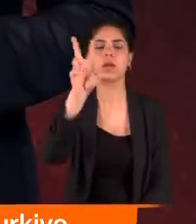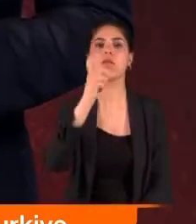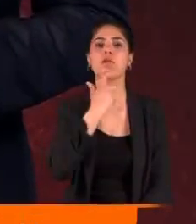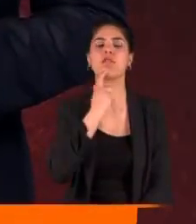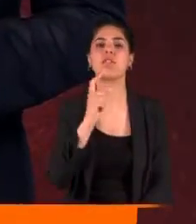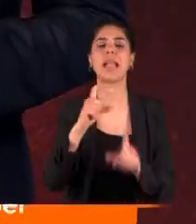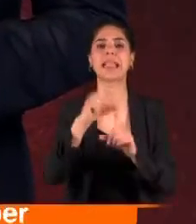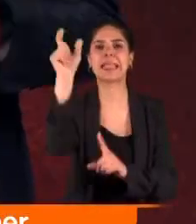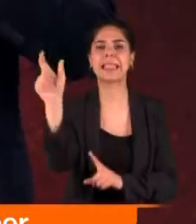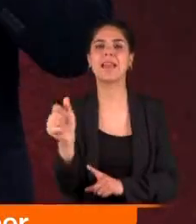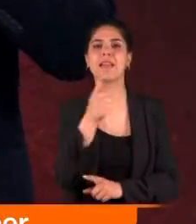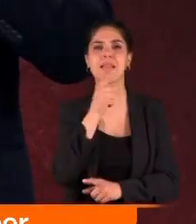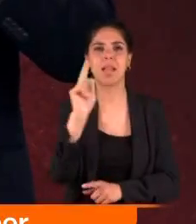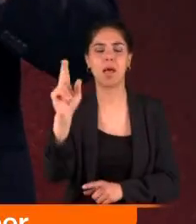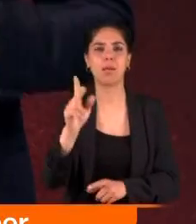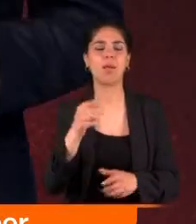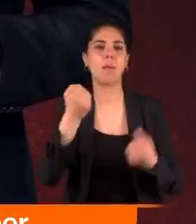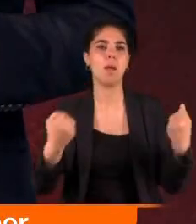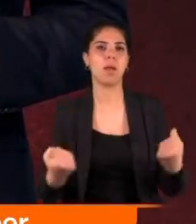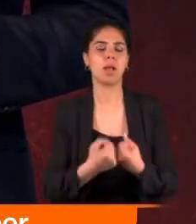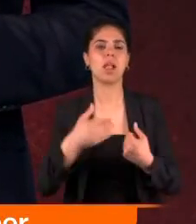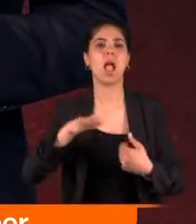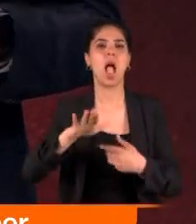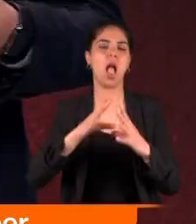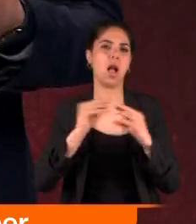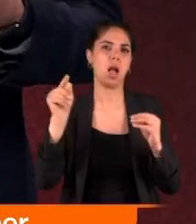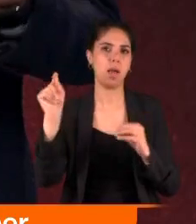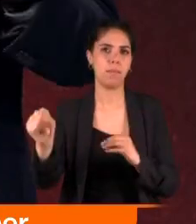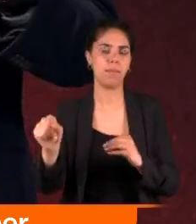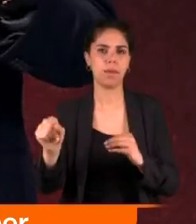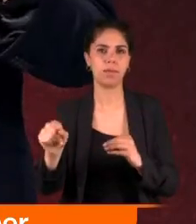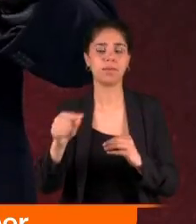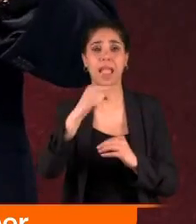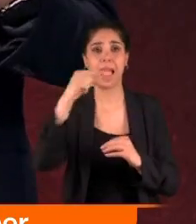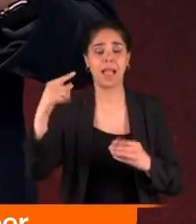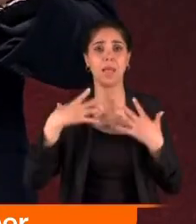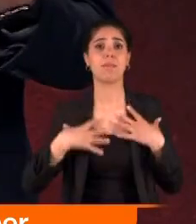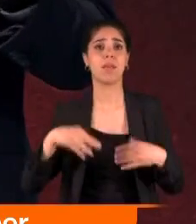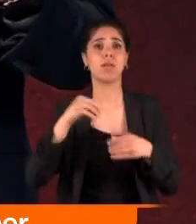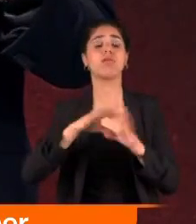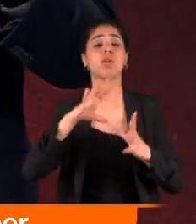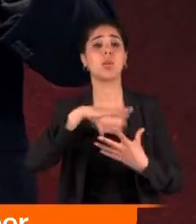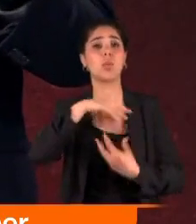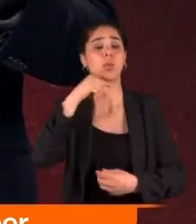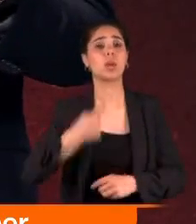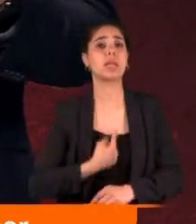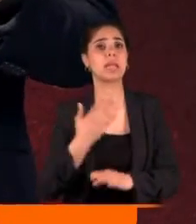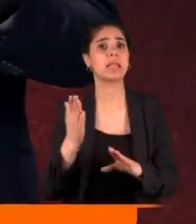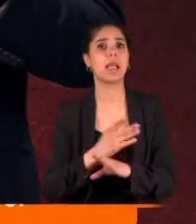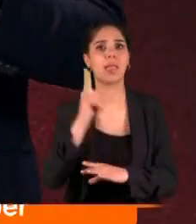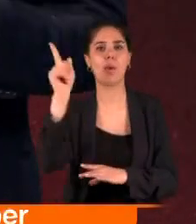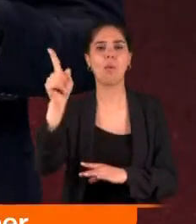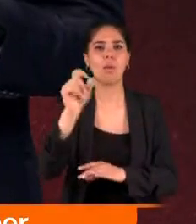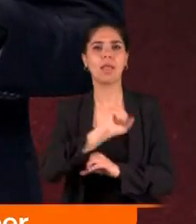Ben 23 yaşındaki Deniz yardım bir trafik kazasında bacağını kaybetti Ama asıl eksikliği Bedenimde değil Ruhumda hissediyorum çünkü